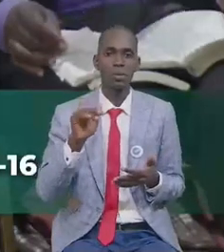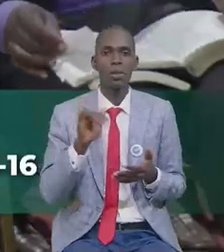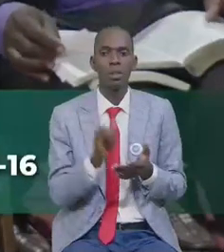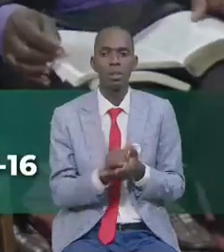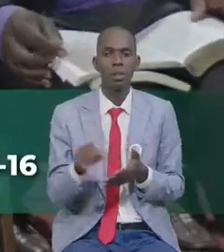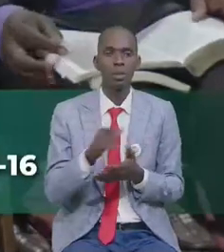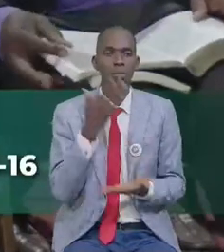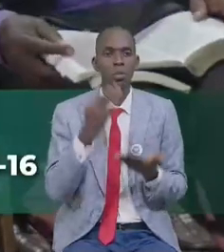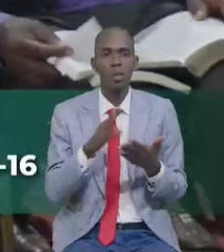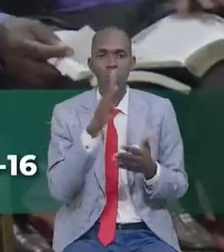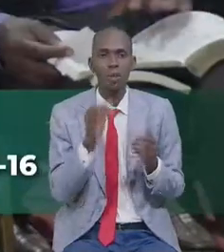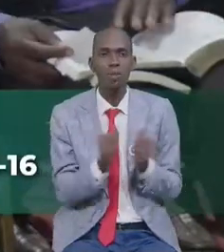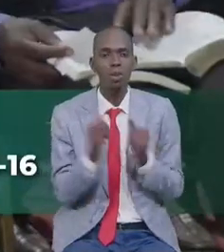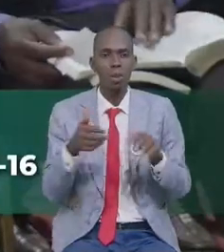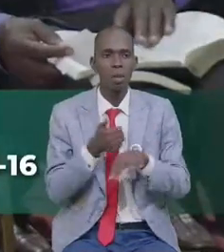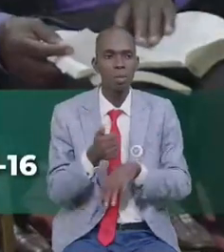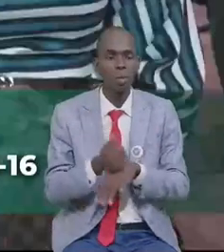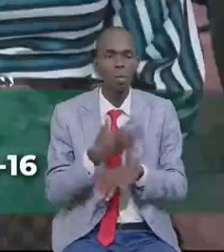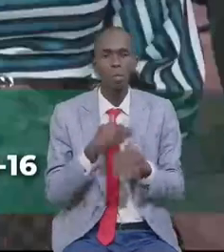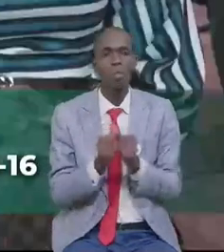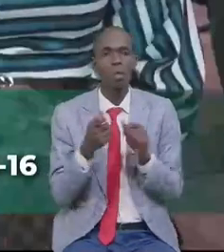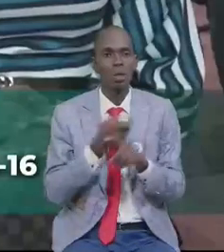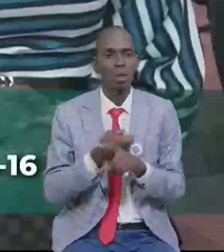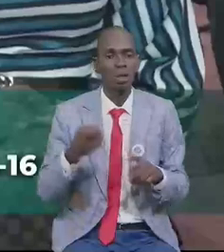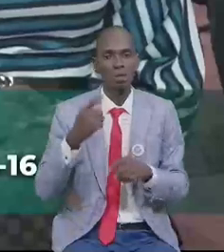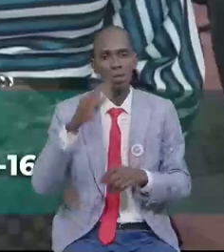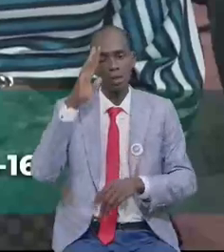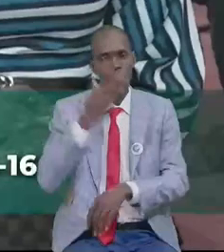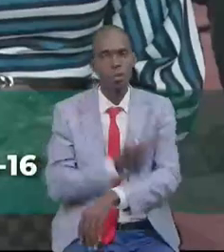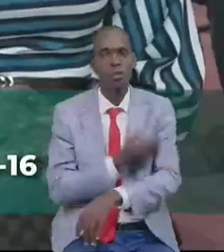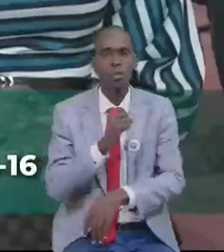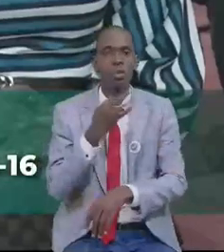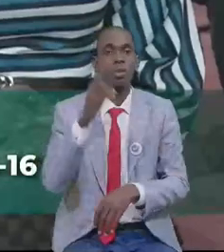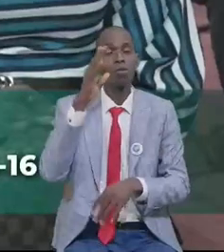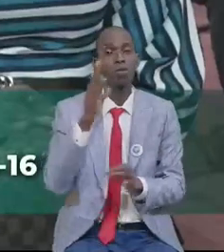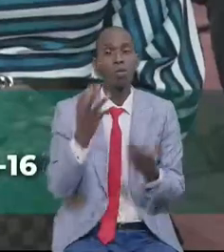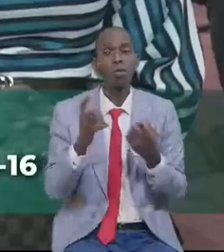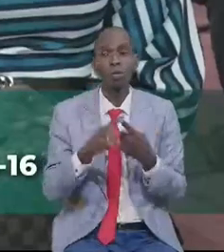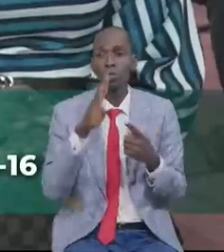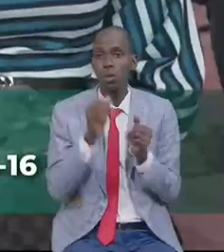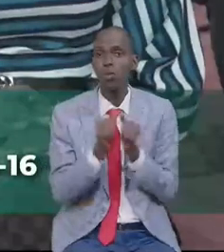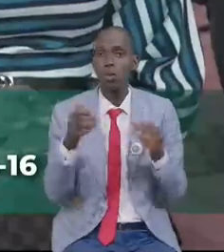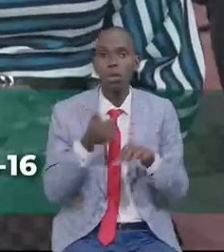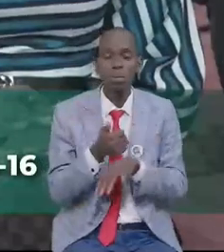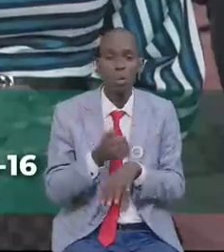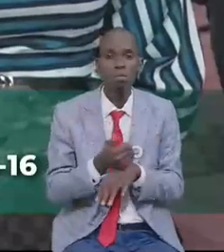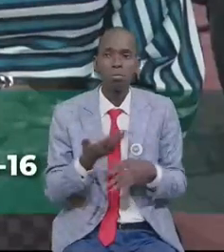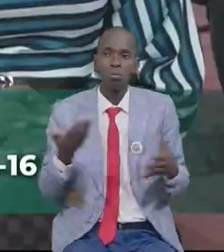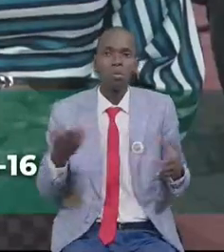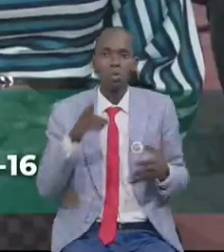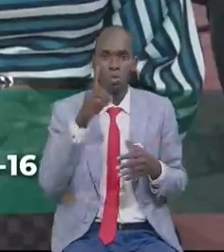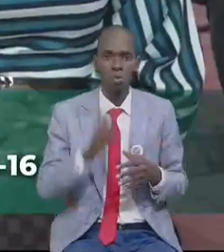15. Afin que vous soyez irréprochables et plus des enfants de Dieu irrépréhensibles. Si nous devons être irréprochables, nous